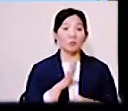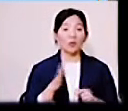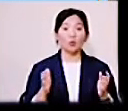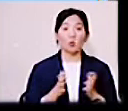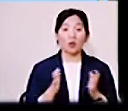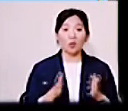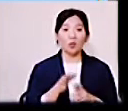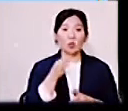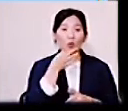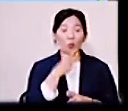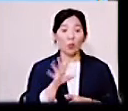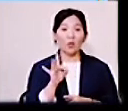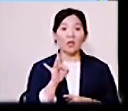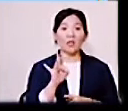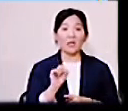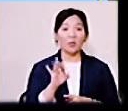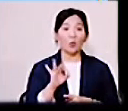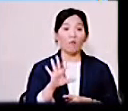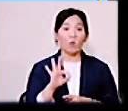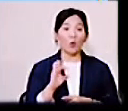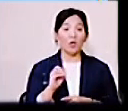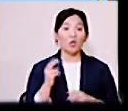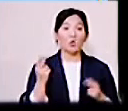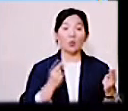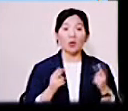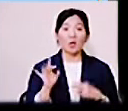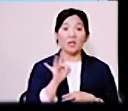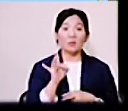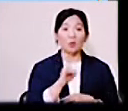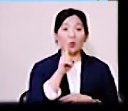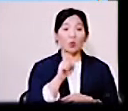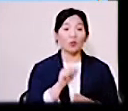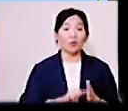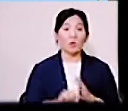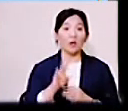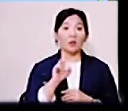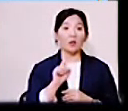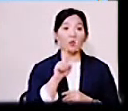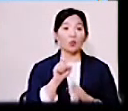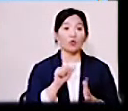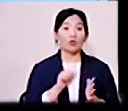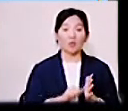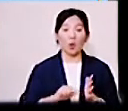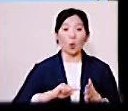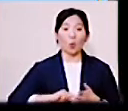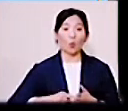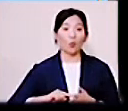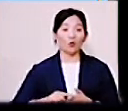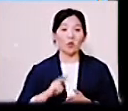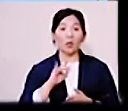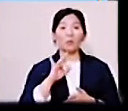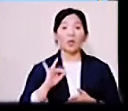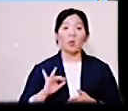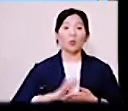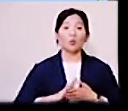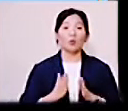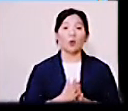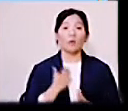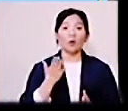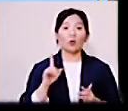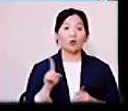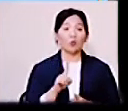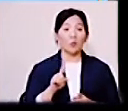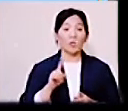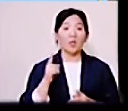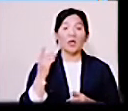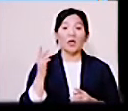сохранить любое растровое изображение размером 160 на 160 точек при условии, что в